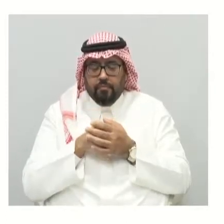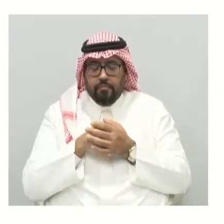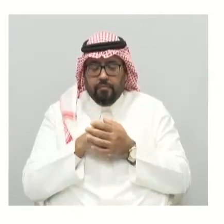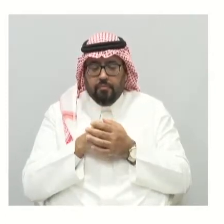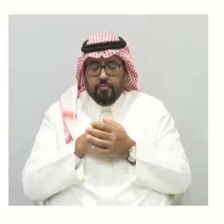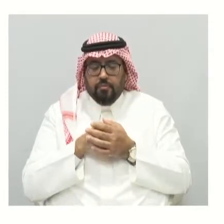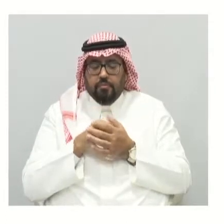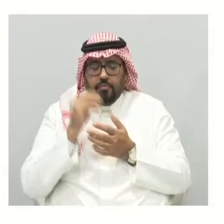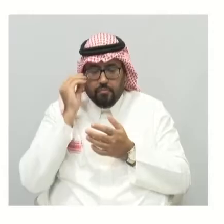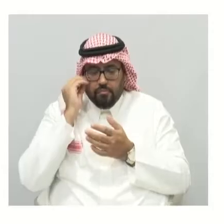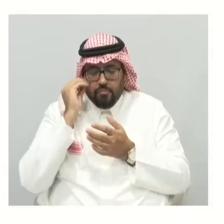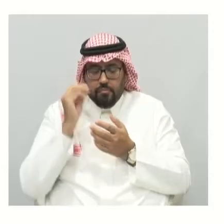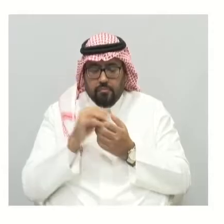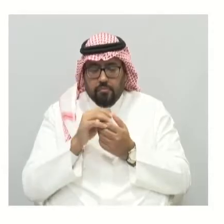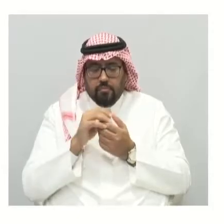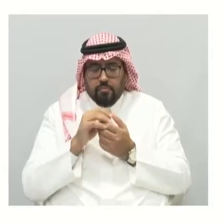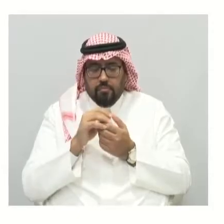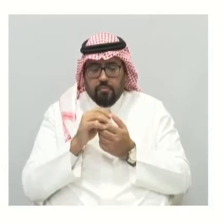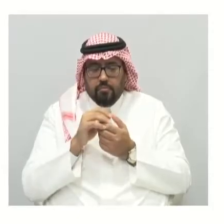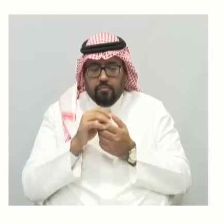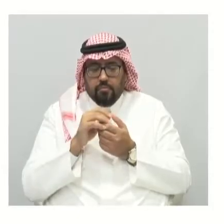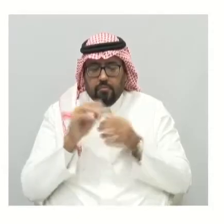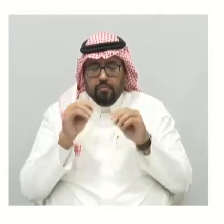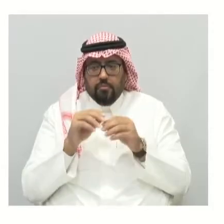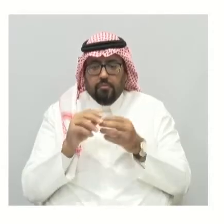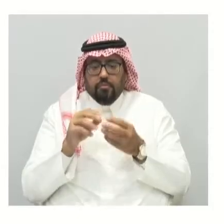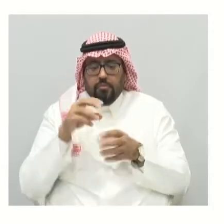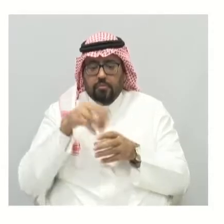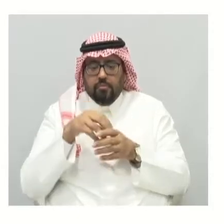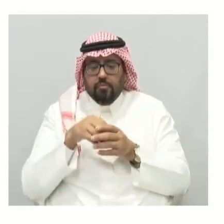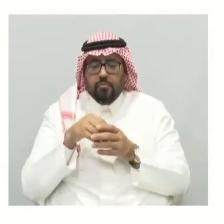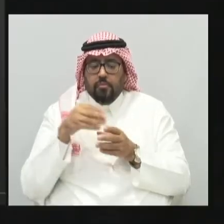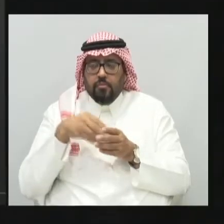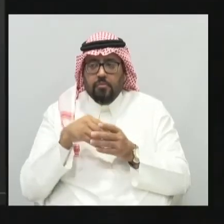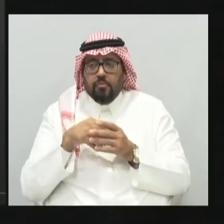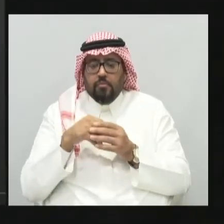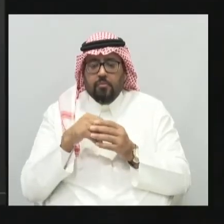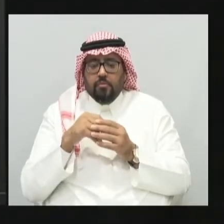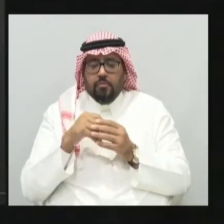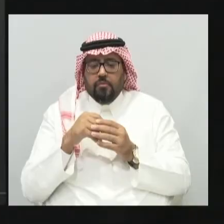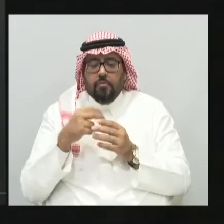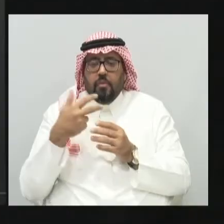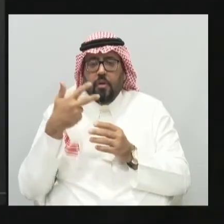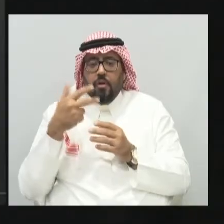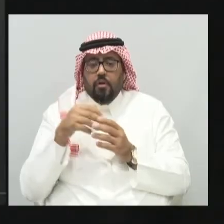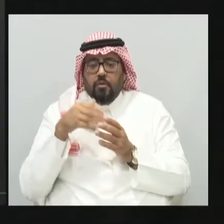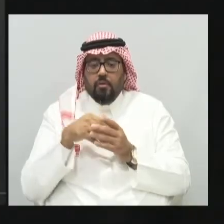هذه تعني ايش الفقاقيع انه الماده هذه يوجد فيها غازات